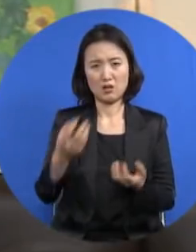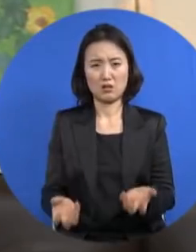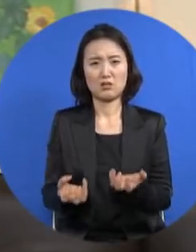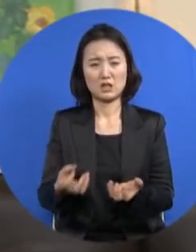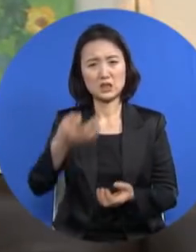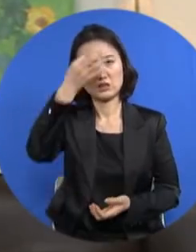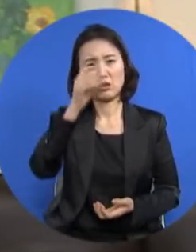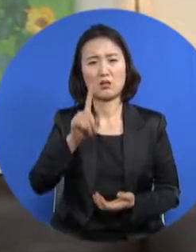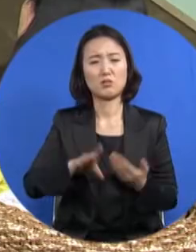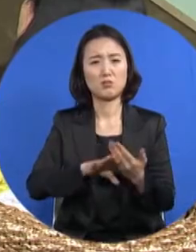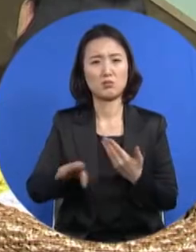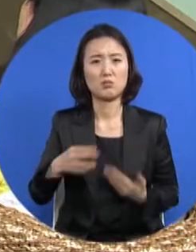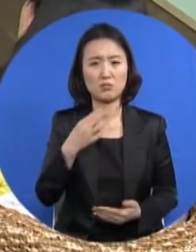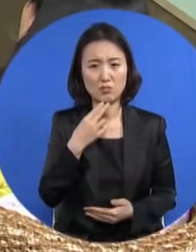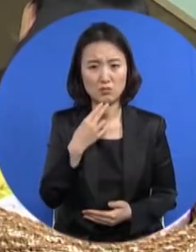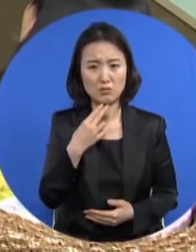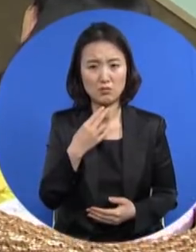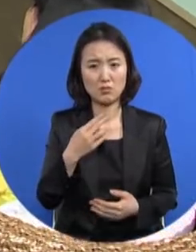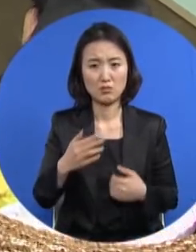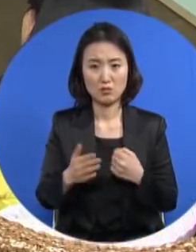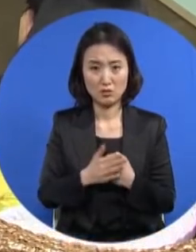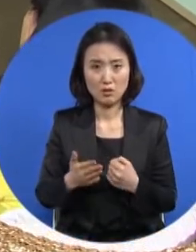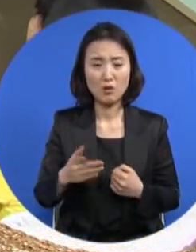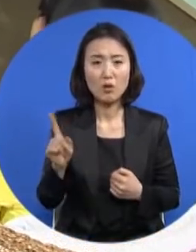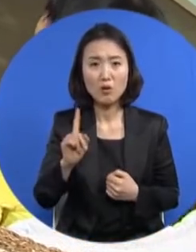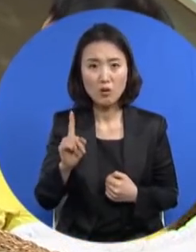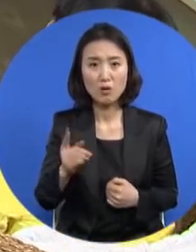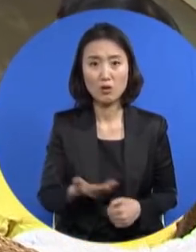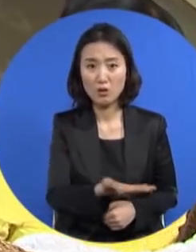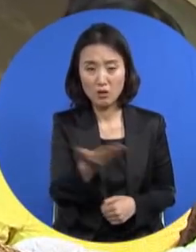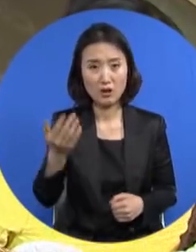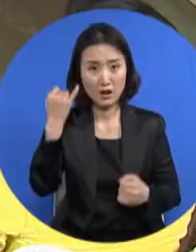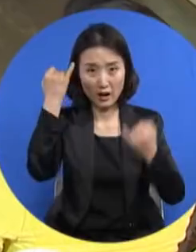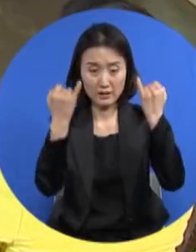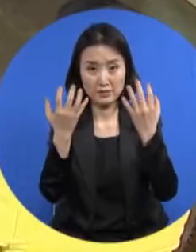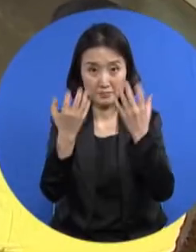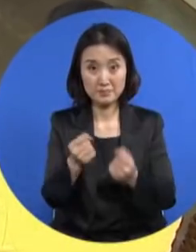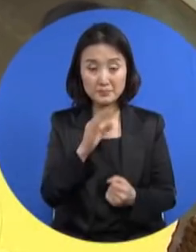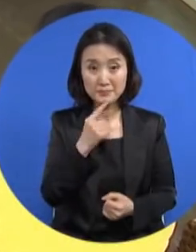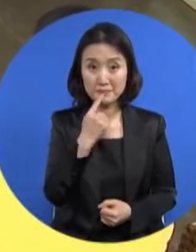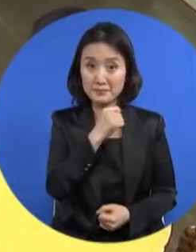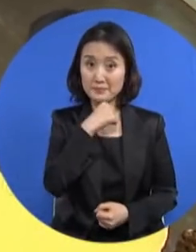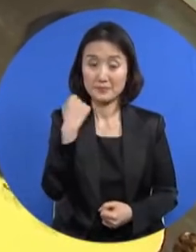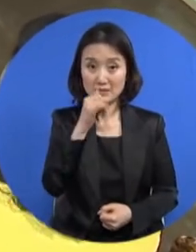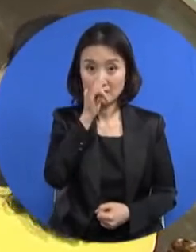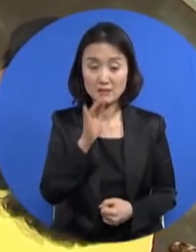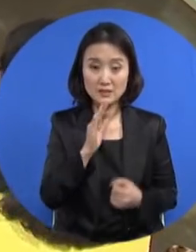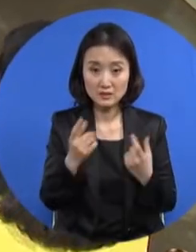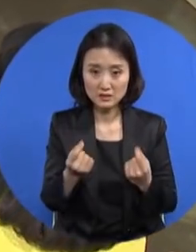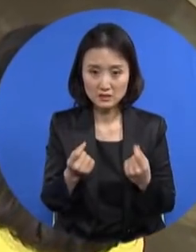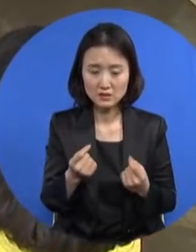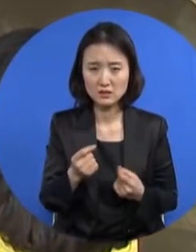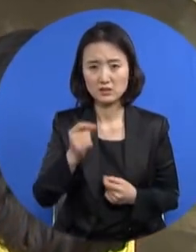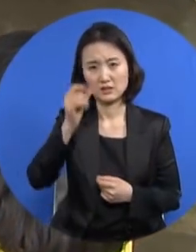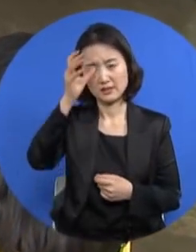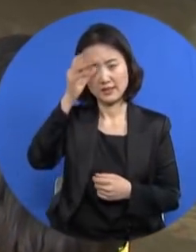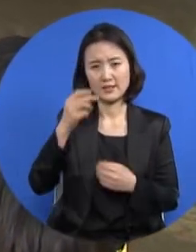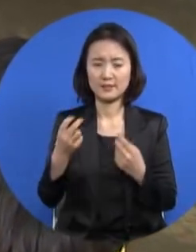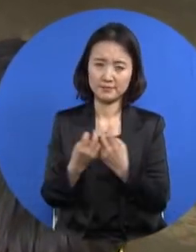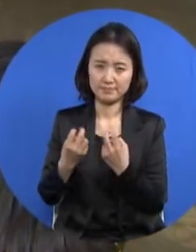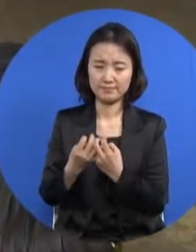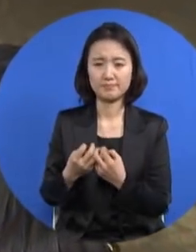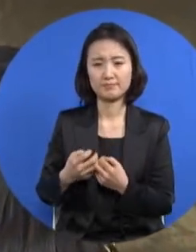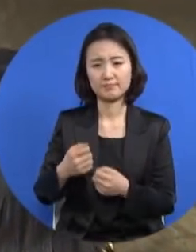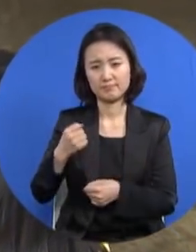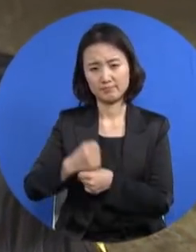없었어요. 여러분들 좋은 레시피 많이 가지고 계시죠? 네. 네. 그분도 닭 튀기는 노하우를